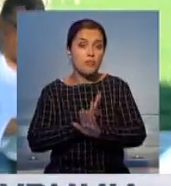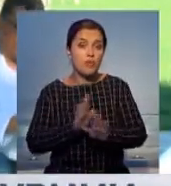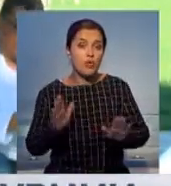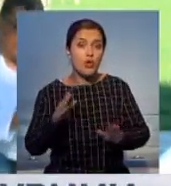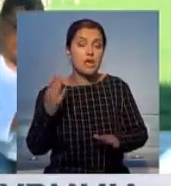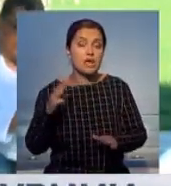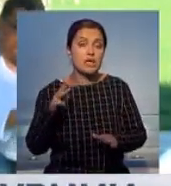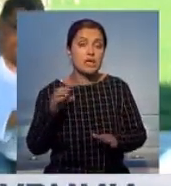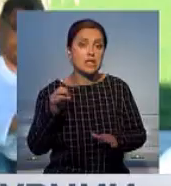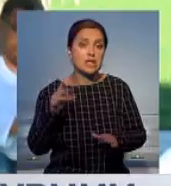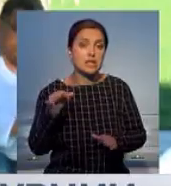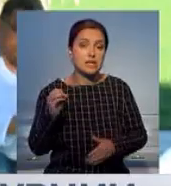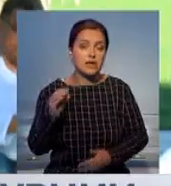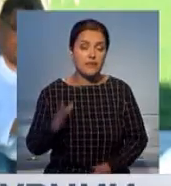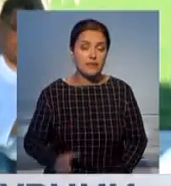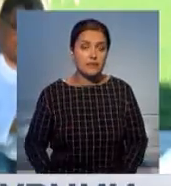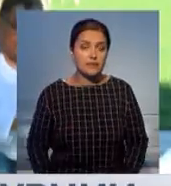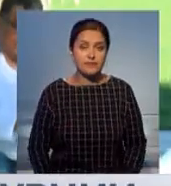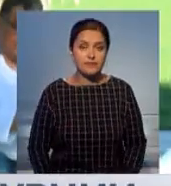Линдиева.